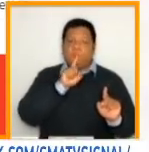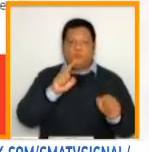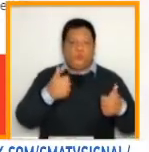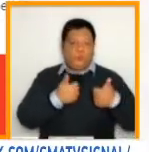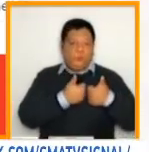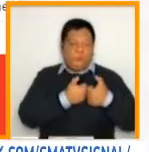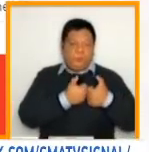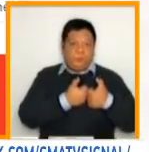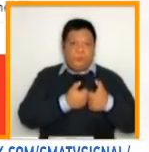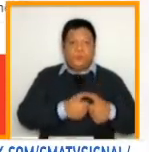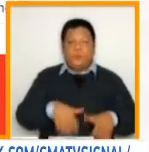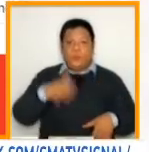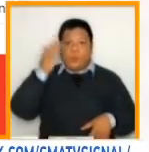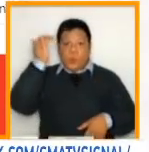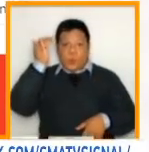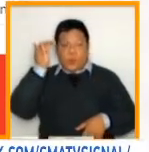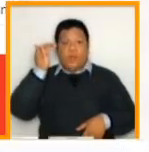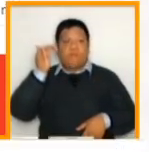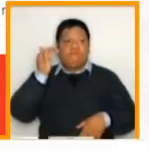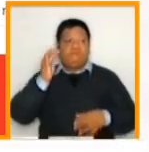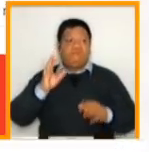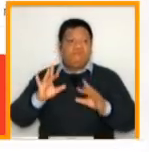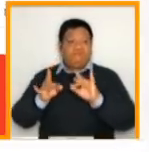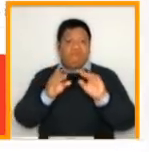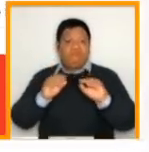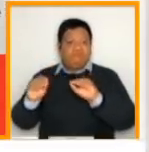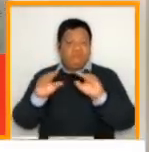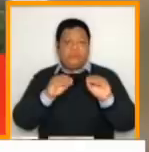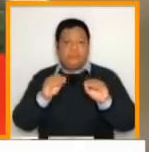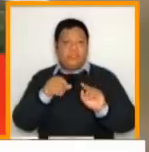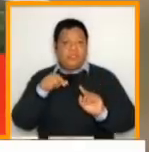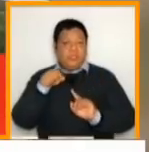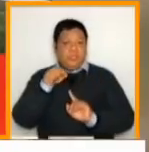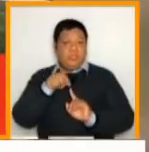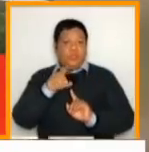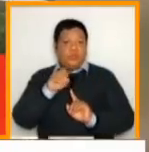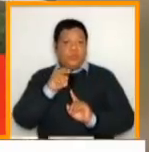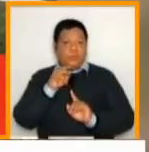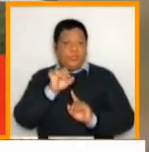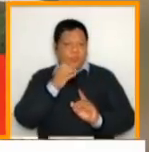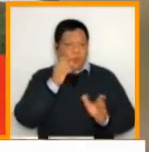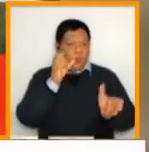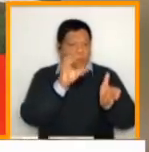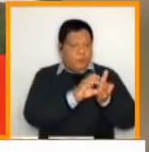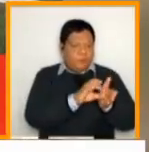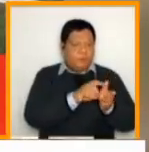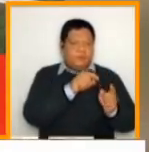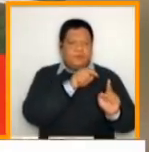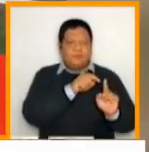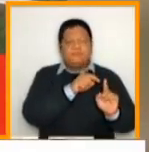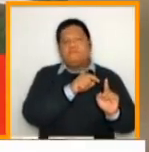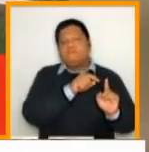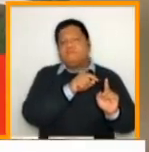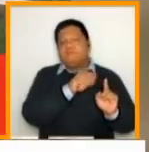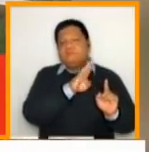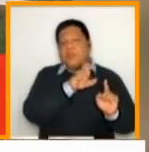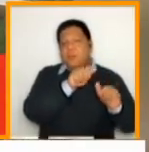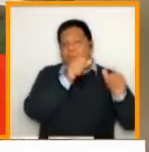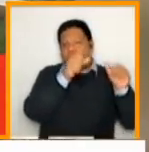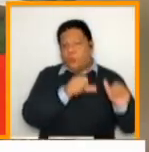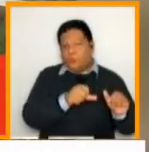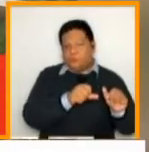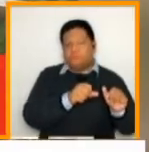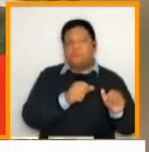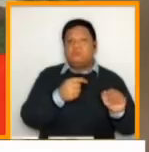sa isang photo ni Bea habang nagbabakasyon sa States. Ilang beses din nakita ang sweetness ang dalawa. Tulad noon, nag-camping sila with friends